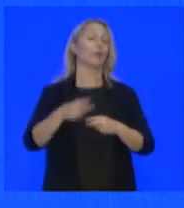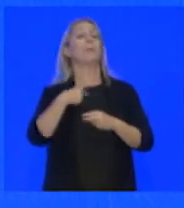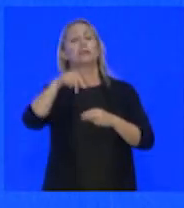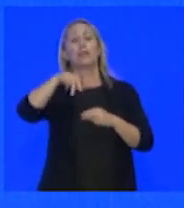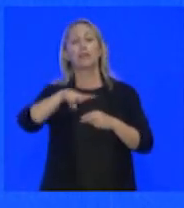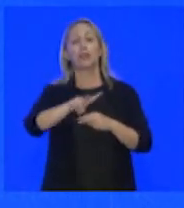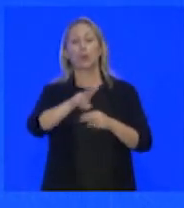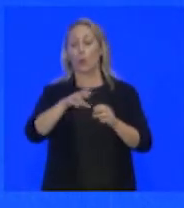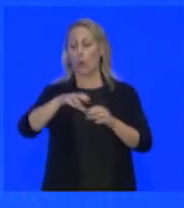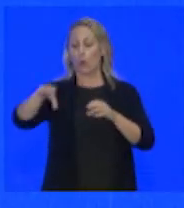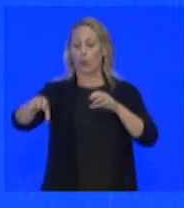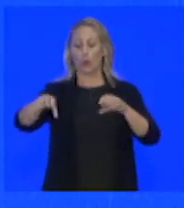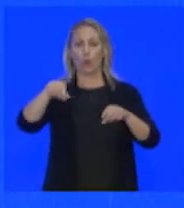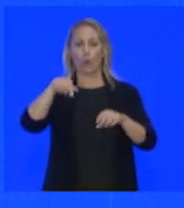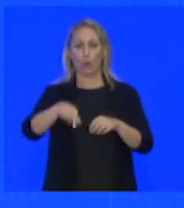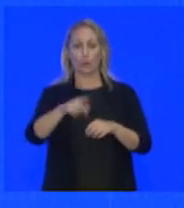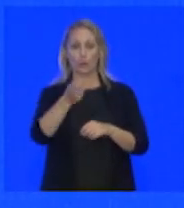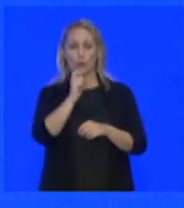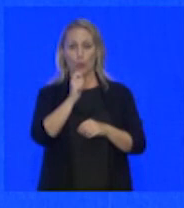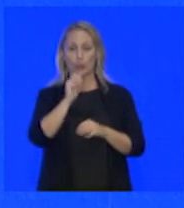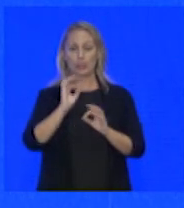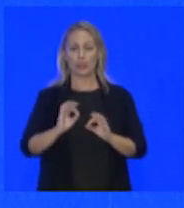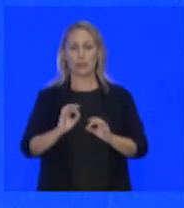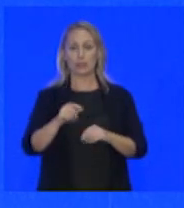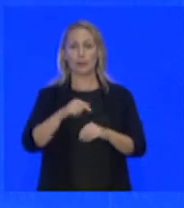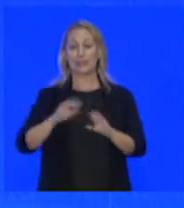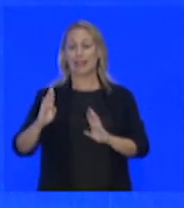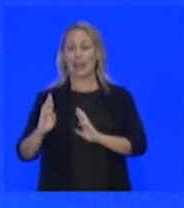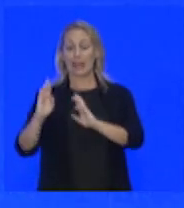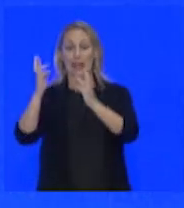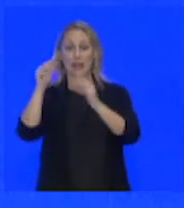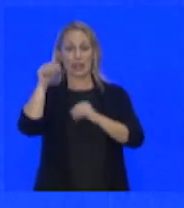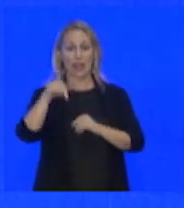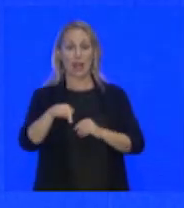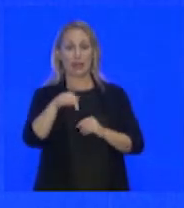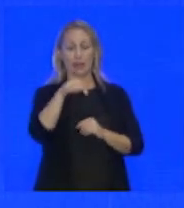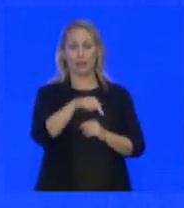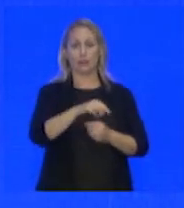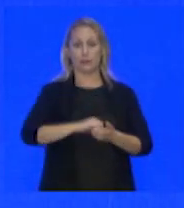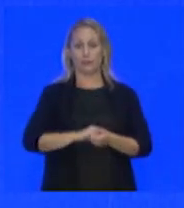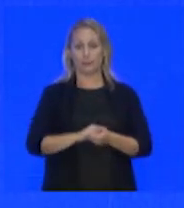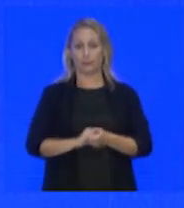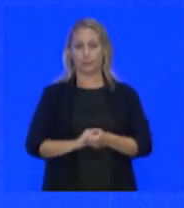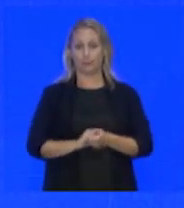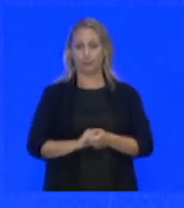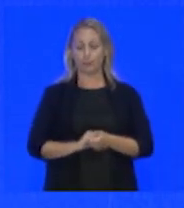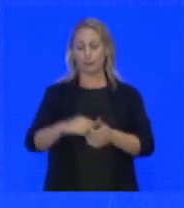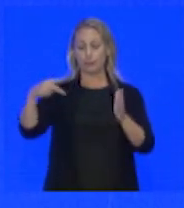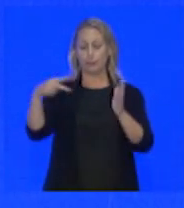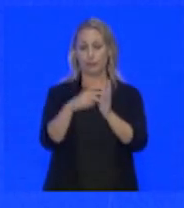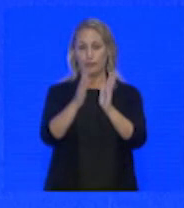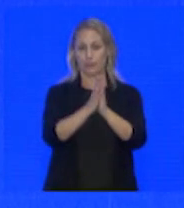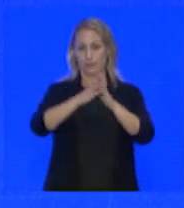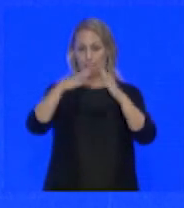πολιτικής αποκτούν ξεχωριστό ενδιαφέρον για την πατρίδα μας, η ενέργεια και το περιβάλλον. μέχρι τα τέλη του 2019,